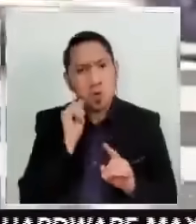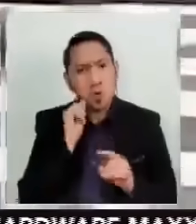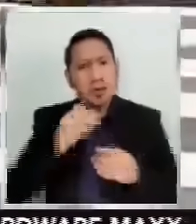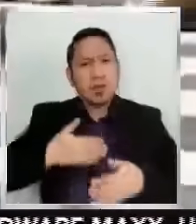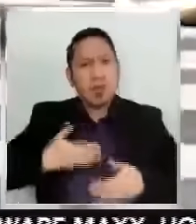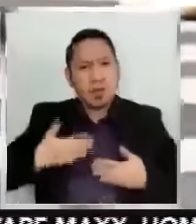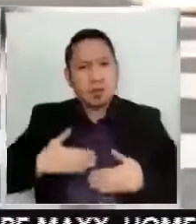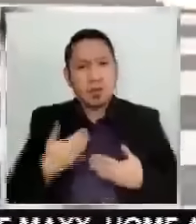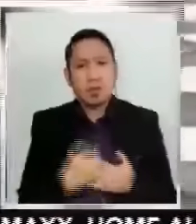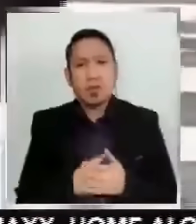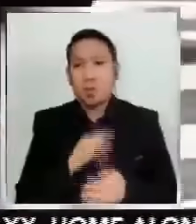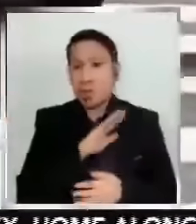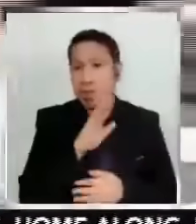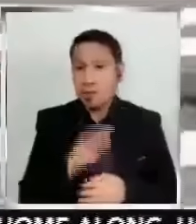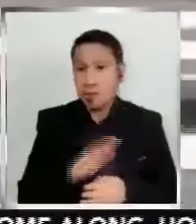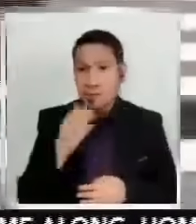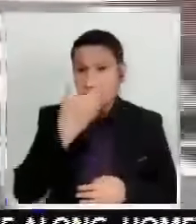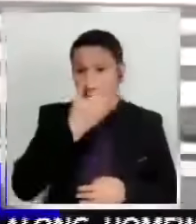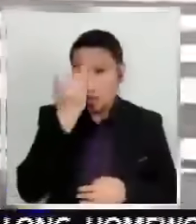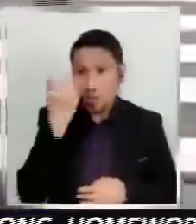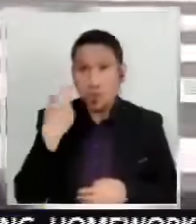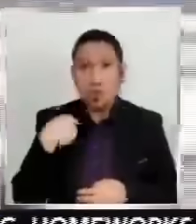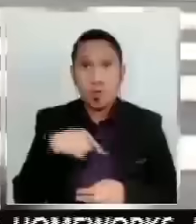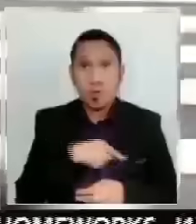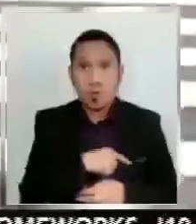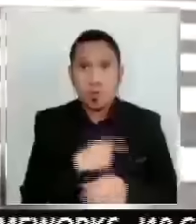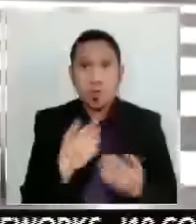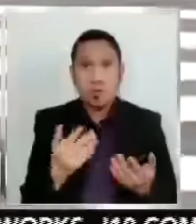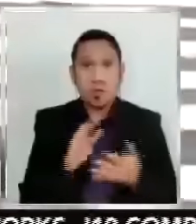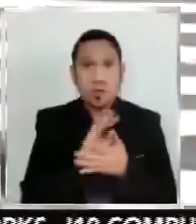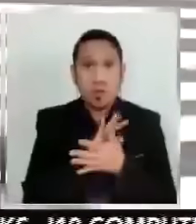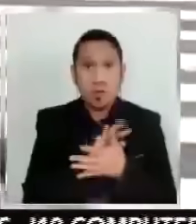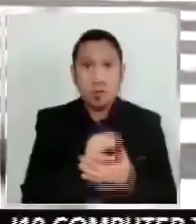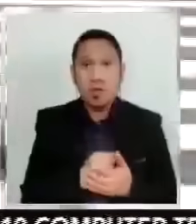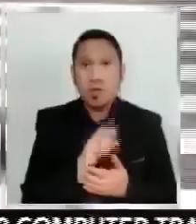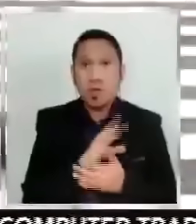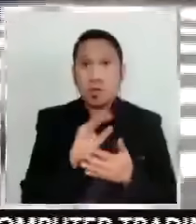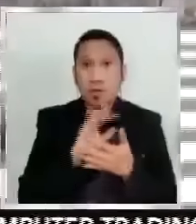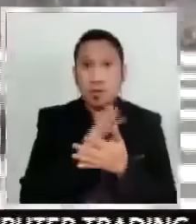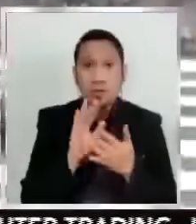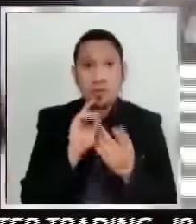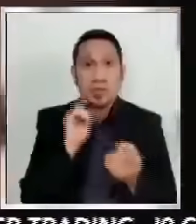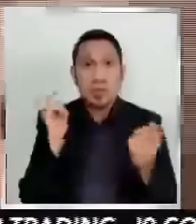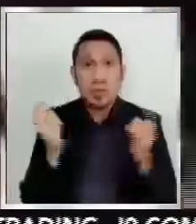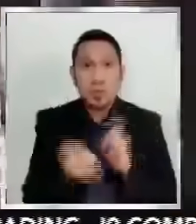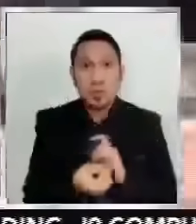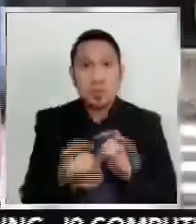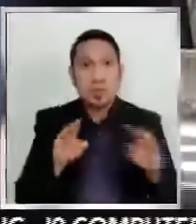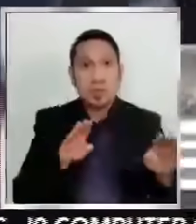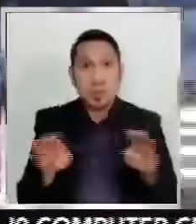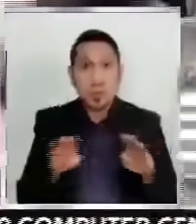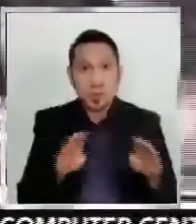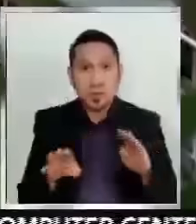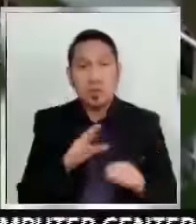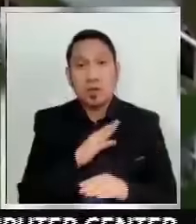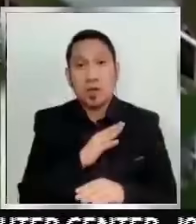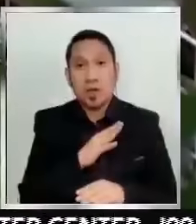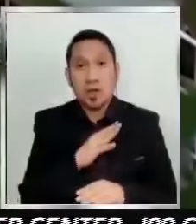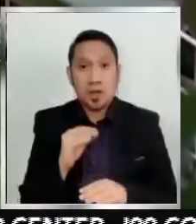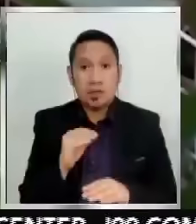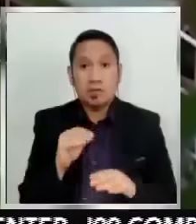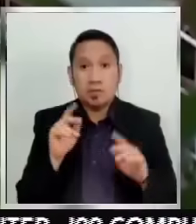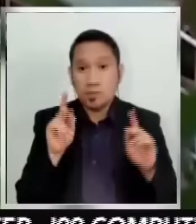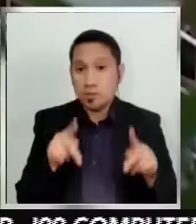natin kalimutan, we just came out from COVID. And COVID changes many behaviors and personality ng isang tao.